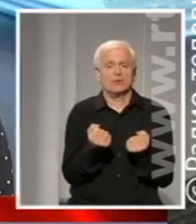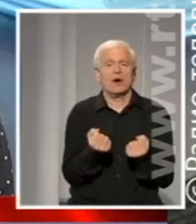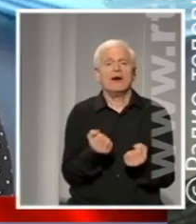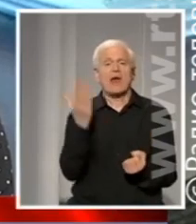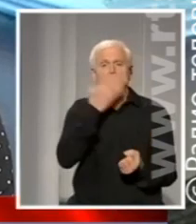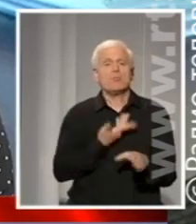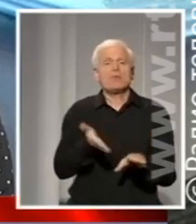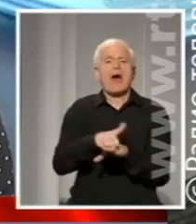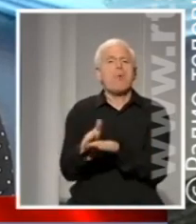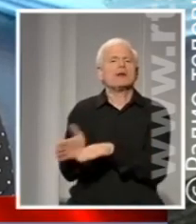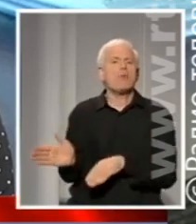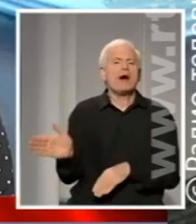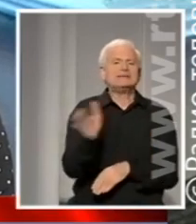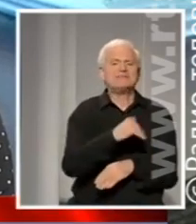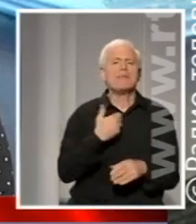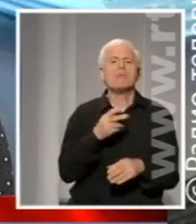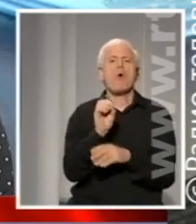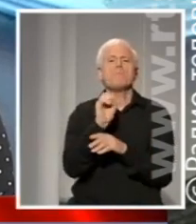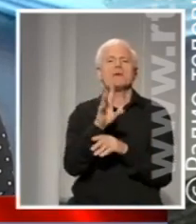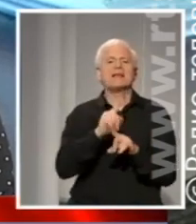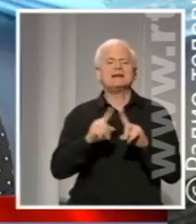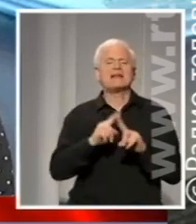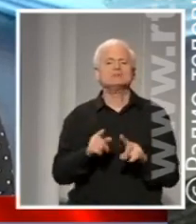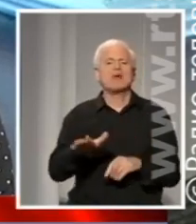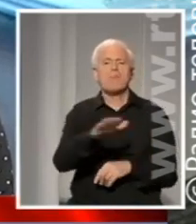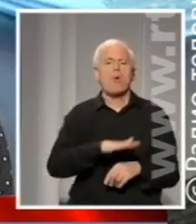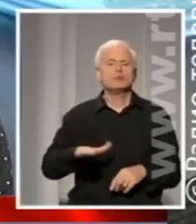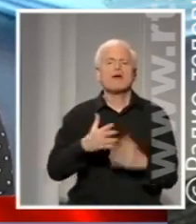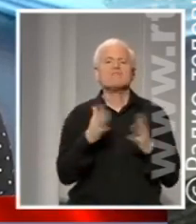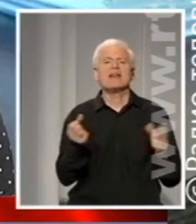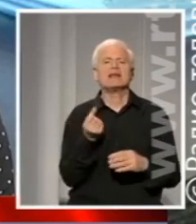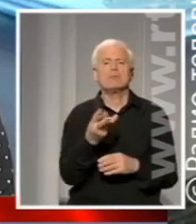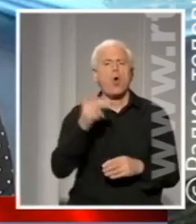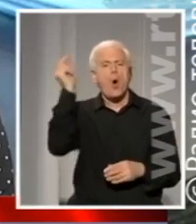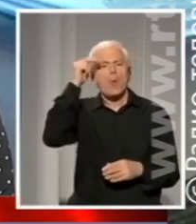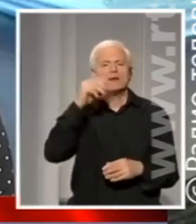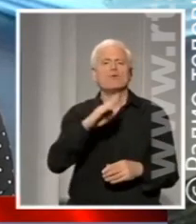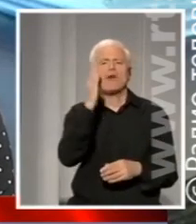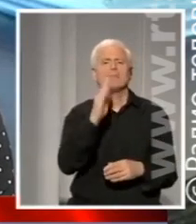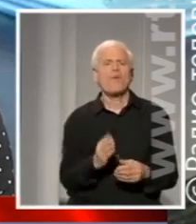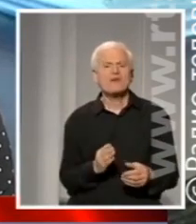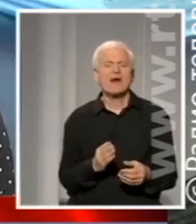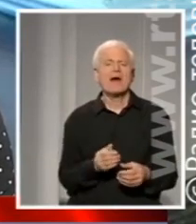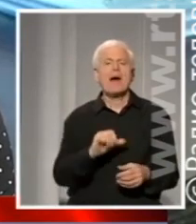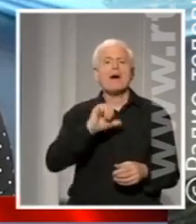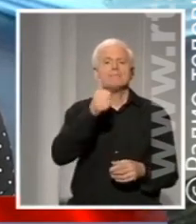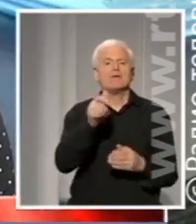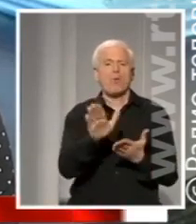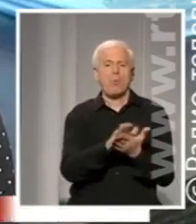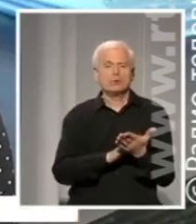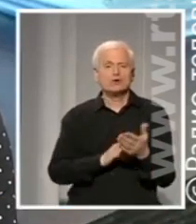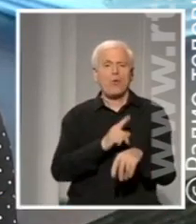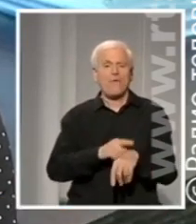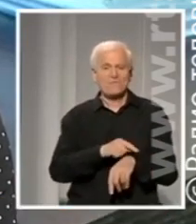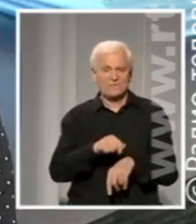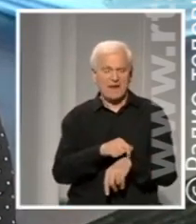sva područja rada. Mi imamo 15 područja rada sa velikim brojem obrazovnih profila. Za ovaj prvi period smo se